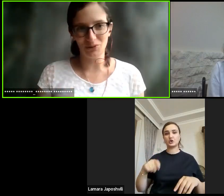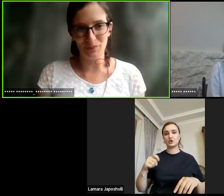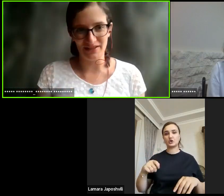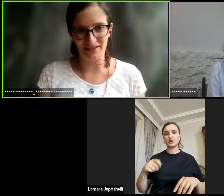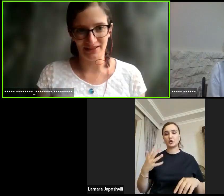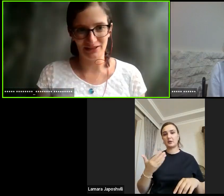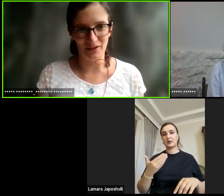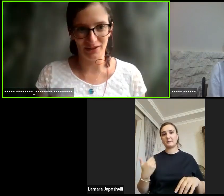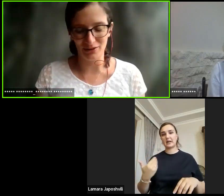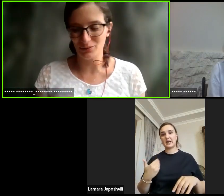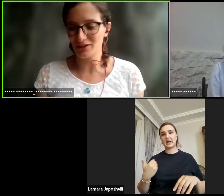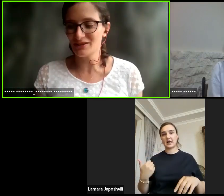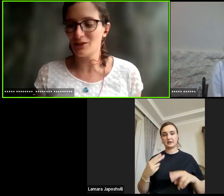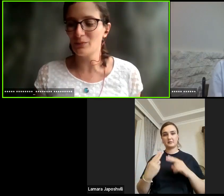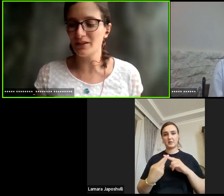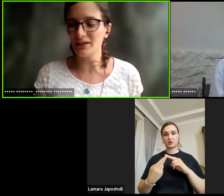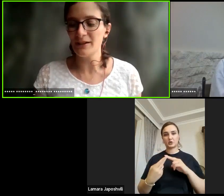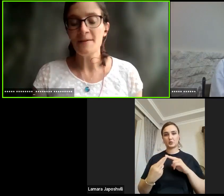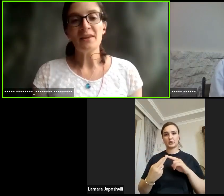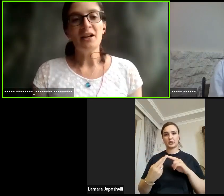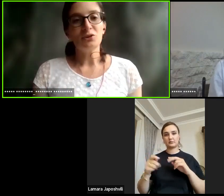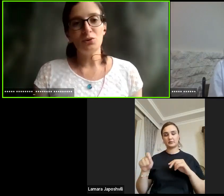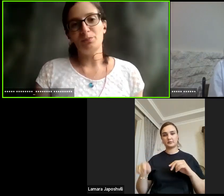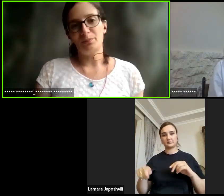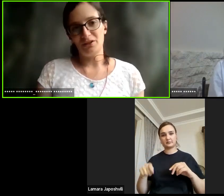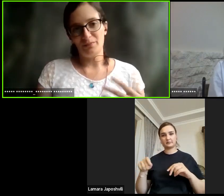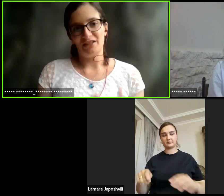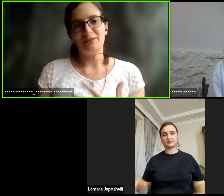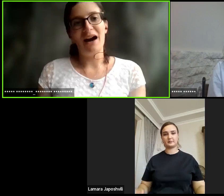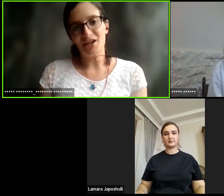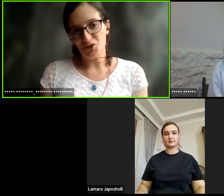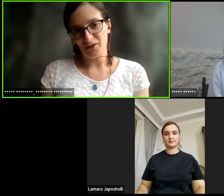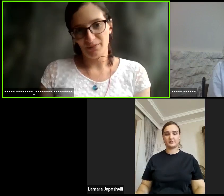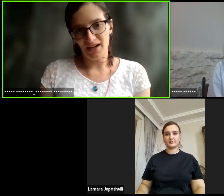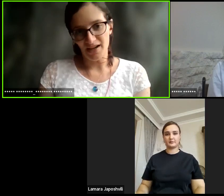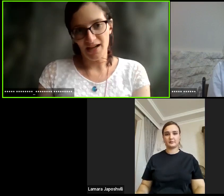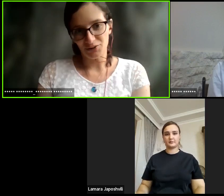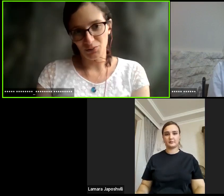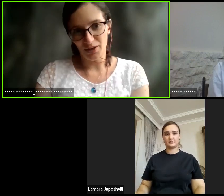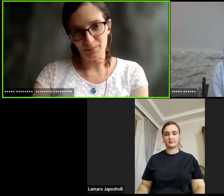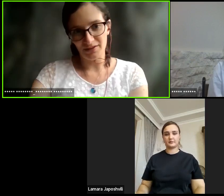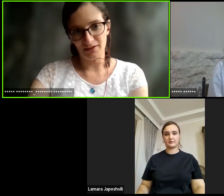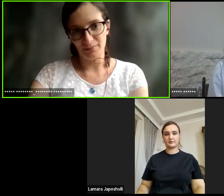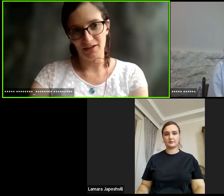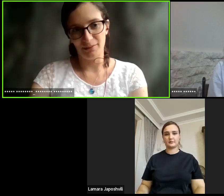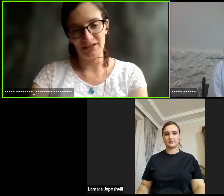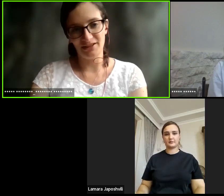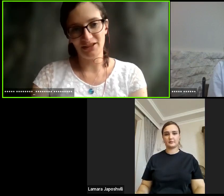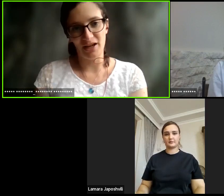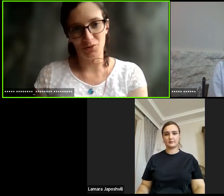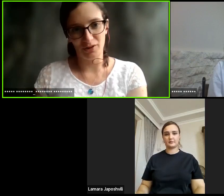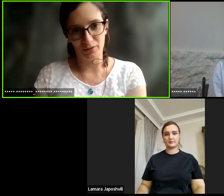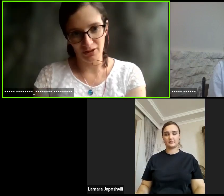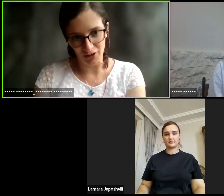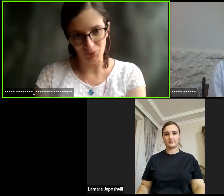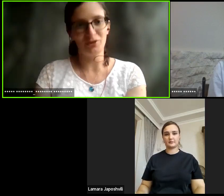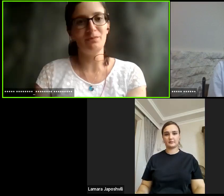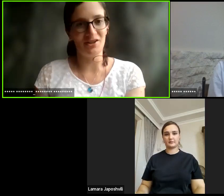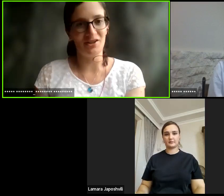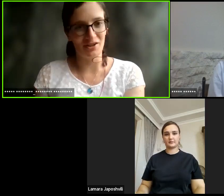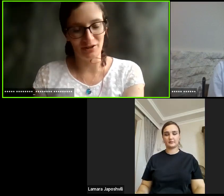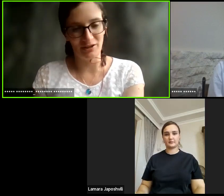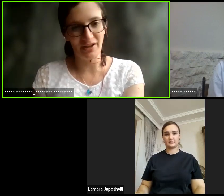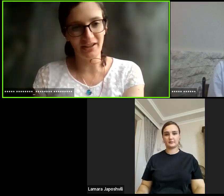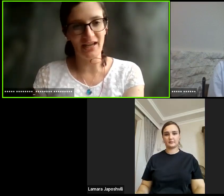მხარე აწუხებს პაციენტს, ქვედაპირულზეა საუბარი. თუ პირობითად მარჯვენა მხარე აწუხებს პაციენტს მარჯვენა